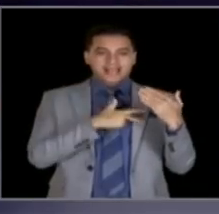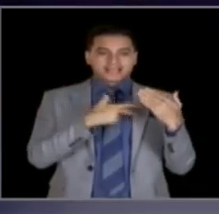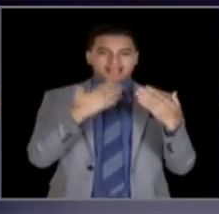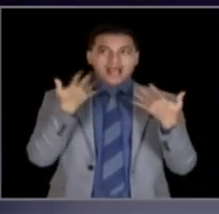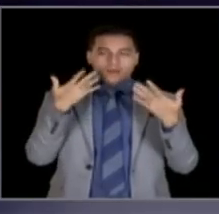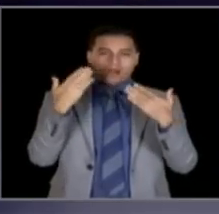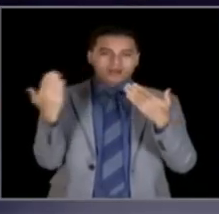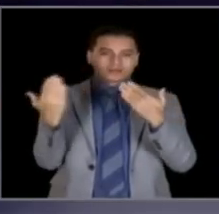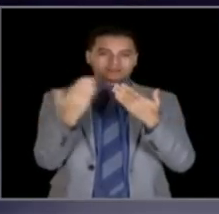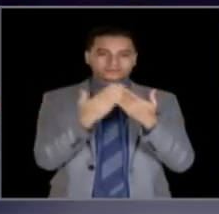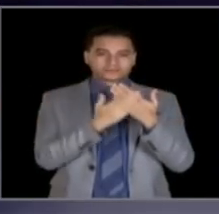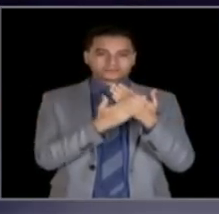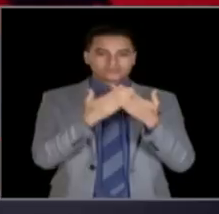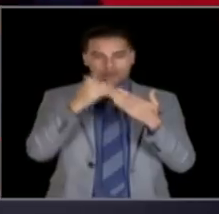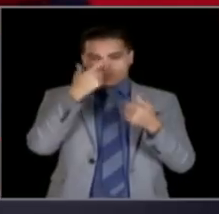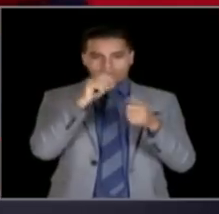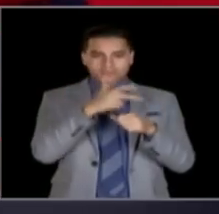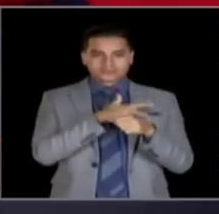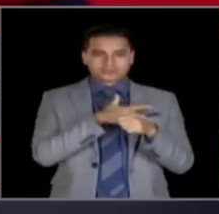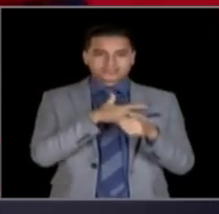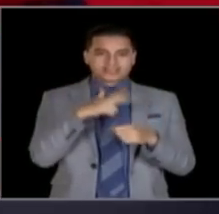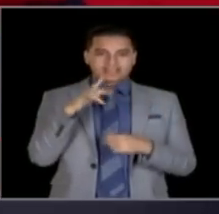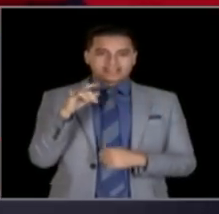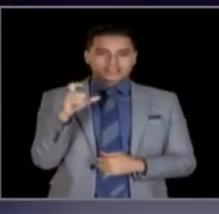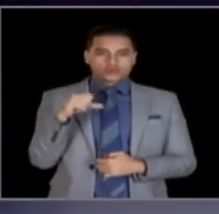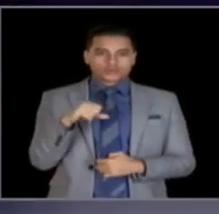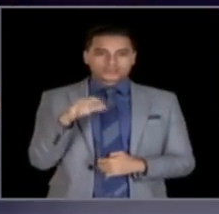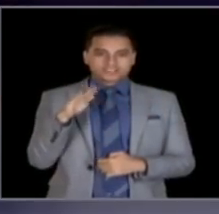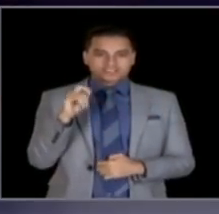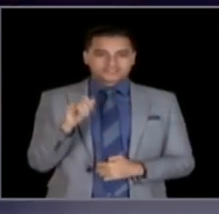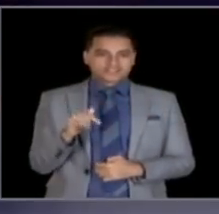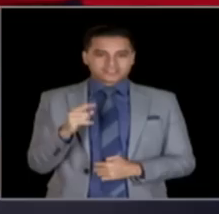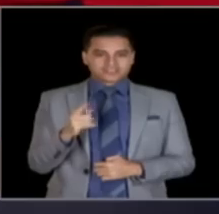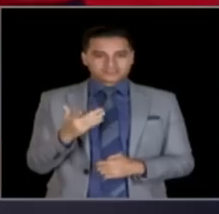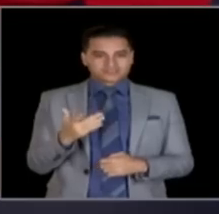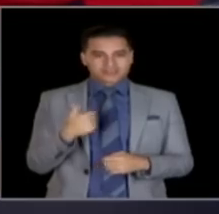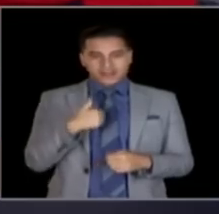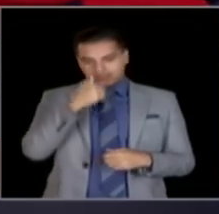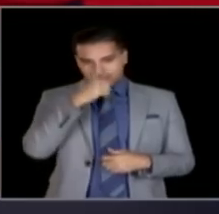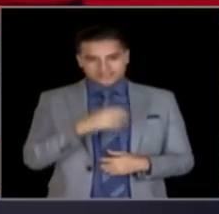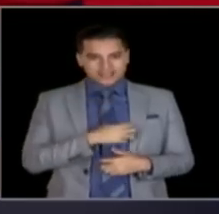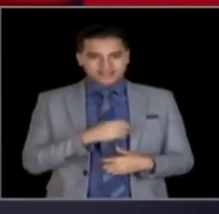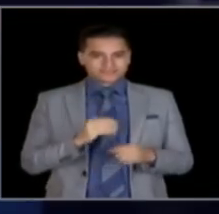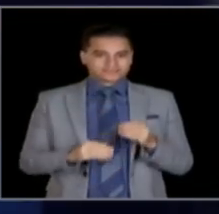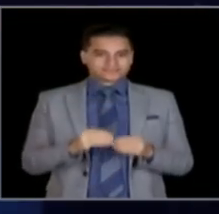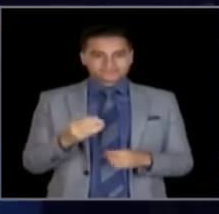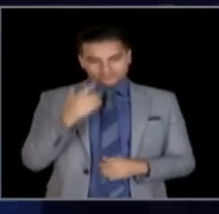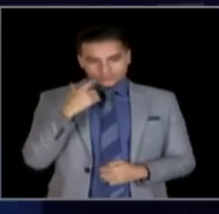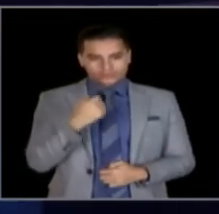التروبوسفير؟ اسمه يونوسفير؟ يونوسفير؟ خلاص. غلط؟ كويس. كده أنا مش زعلان. تمام. تعالى